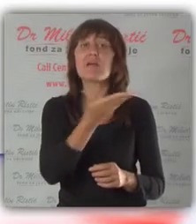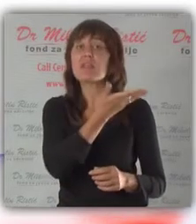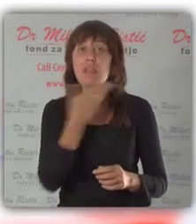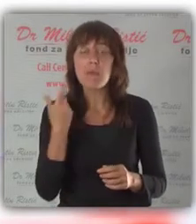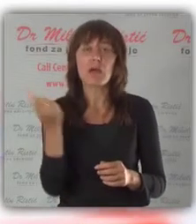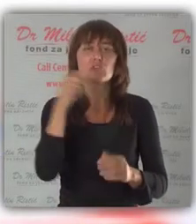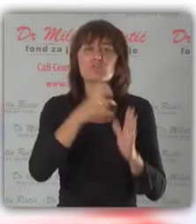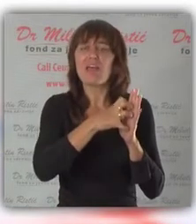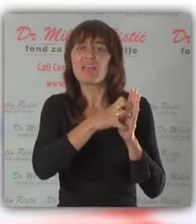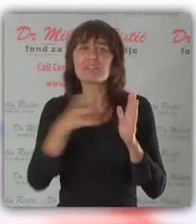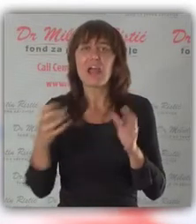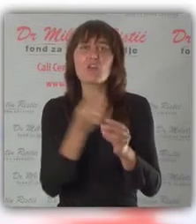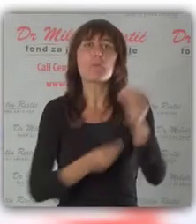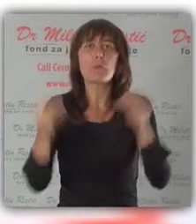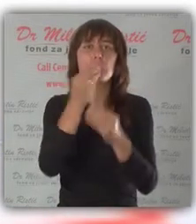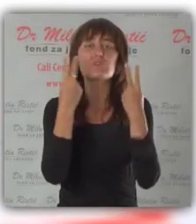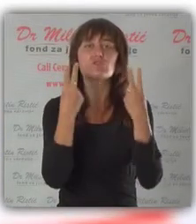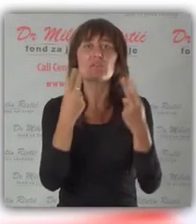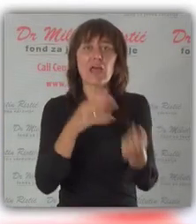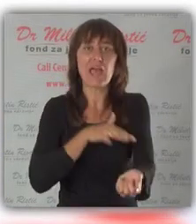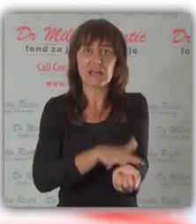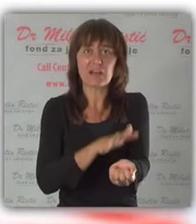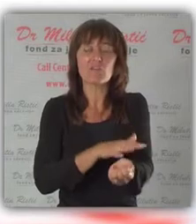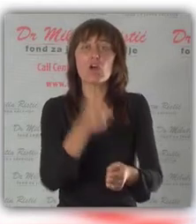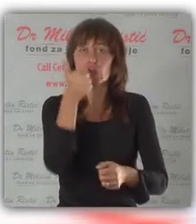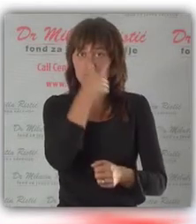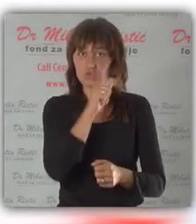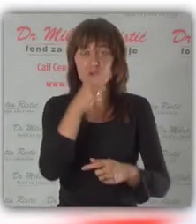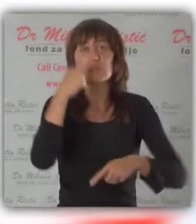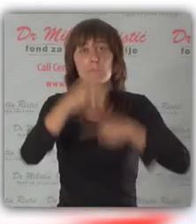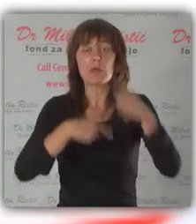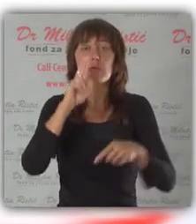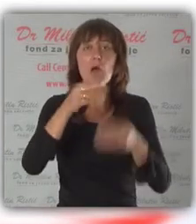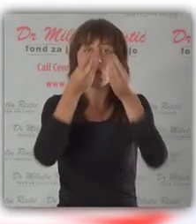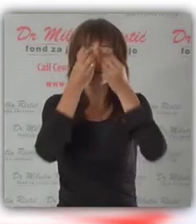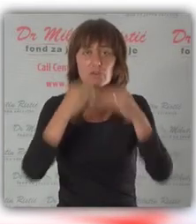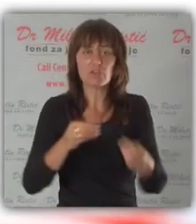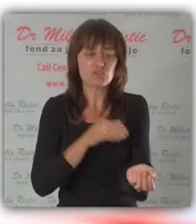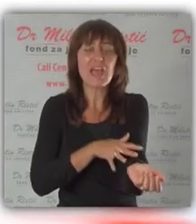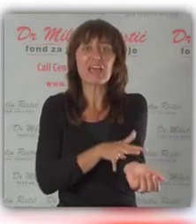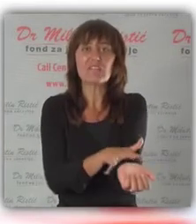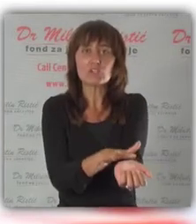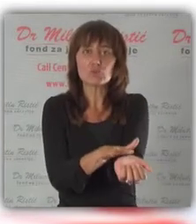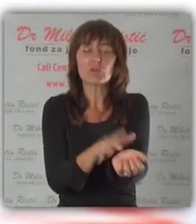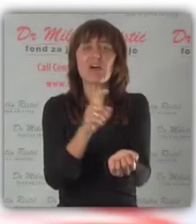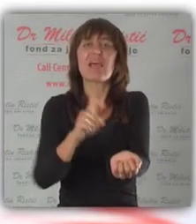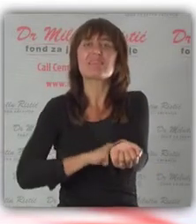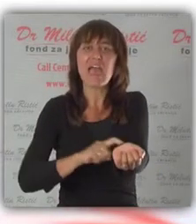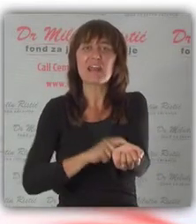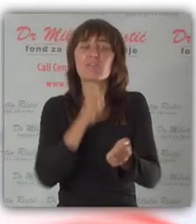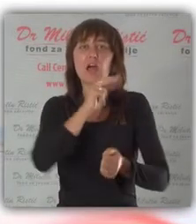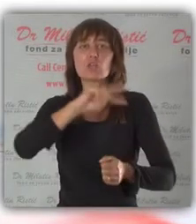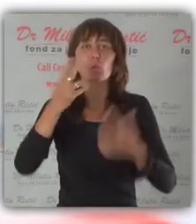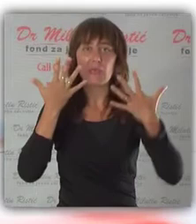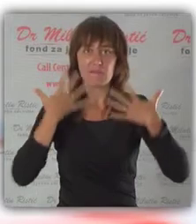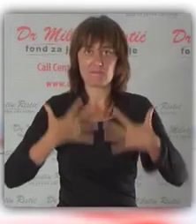njegovim nedostatkom dolazi do trajno povišenih vrednosti glikemije u krvi, što za posledicu ima oštećenje krvnih sudova,